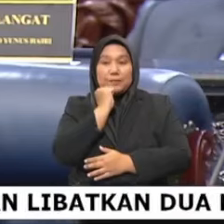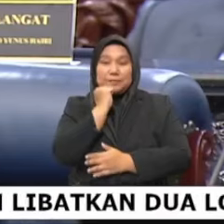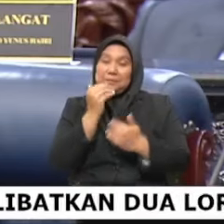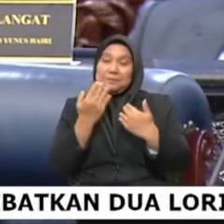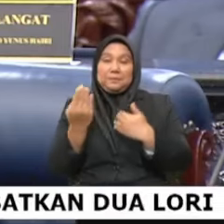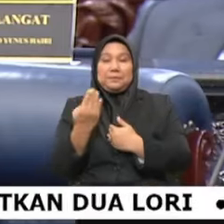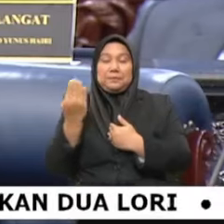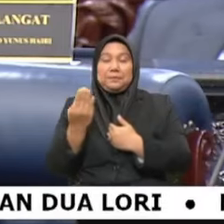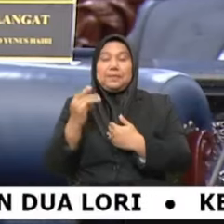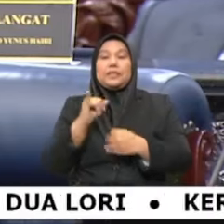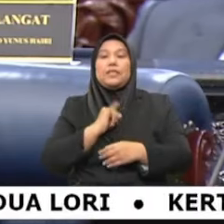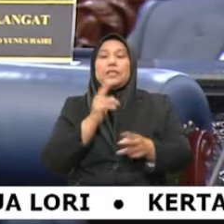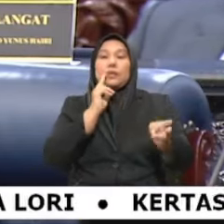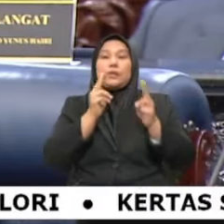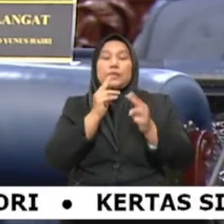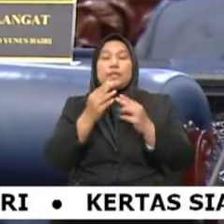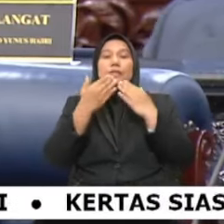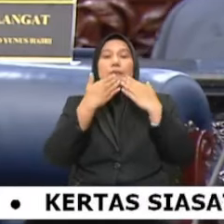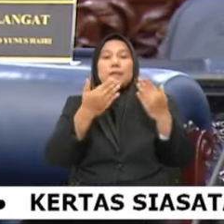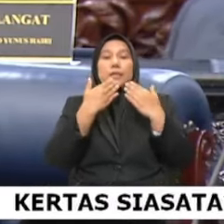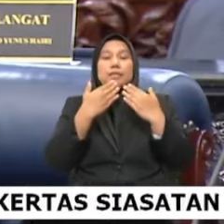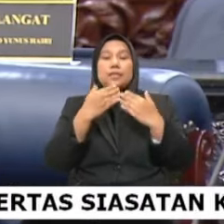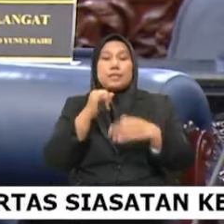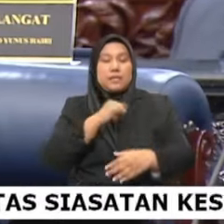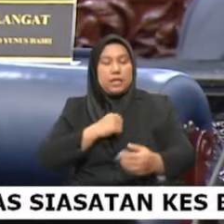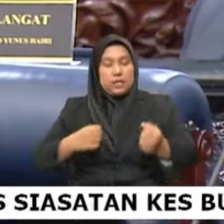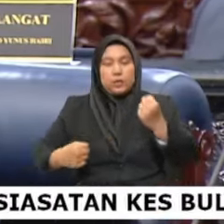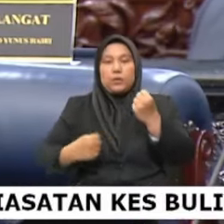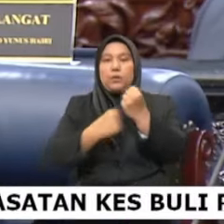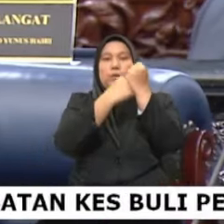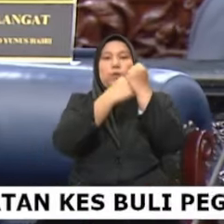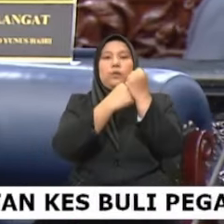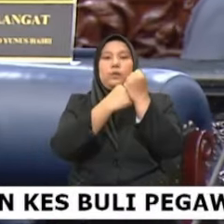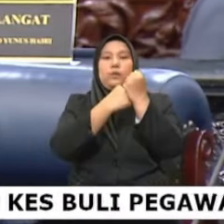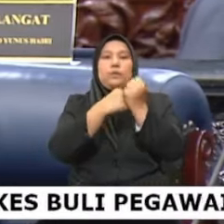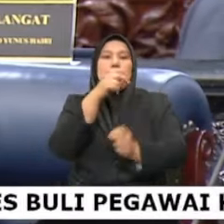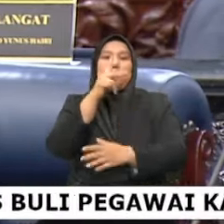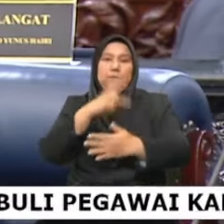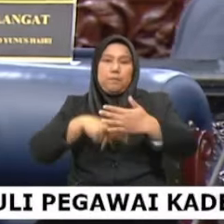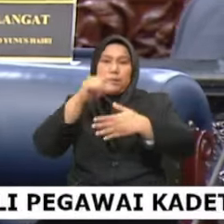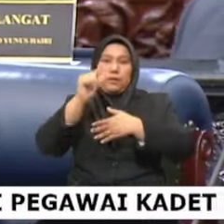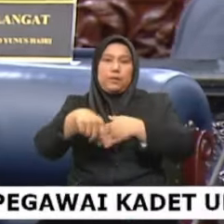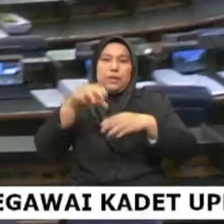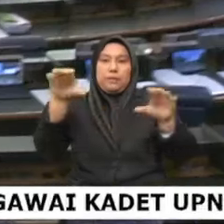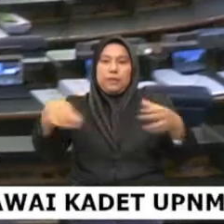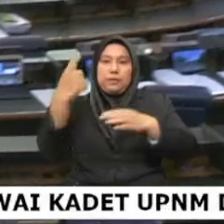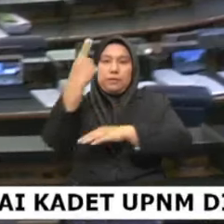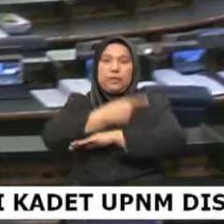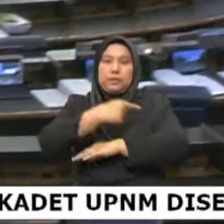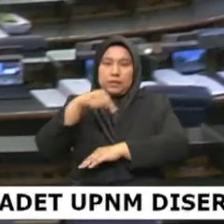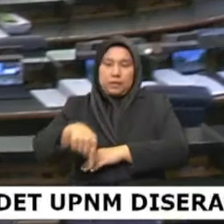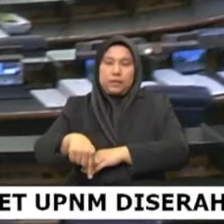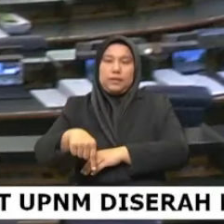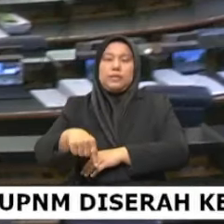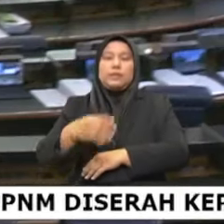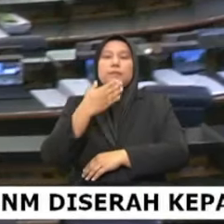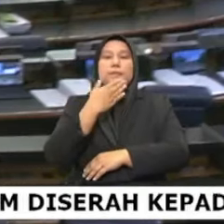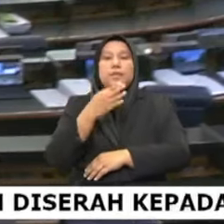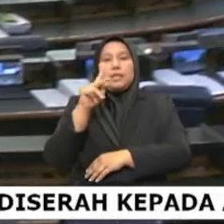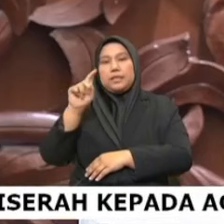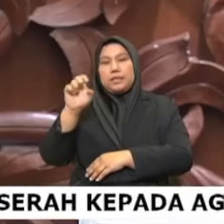saya nak ucapkan terima kasih dan saya sokong program yang dibuat pada ini. Terima kasih. Baik. Terima kasih Ketere. Ya,